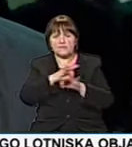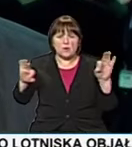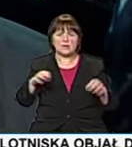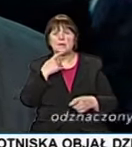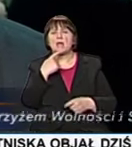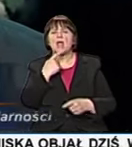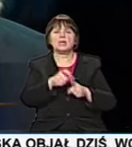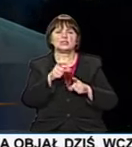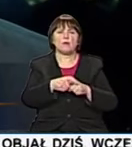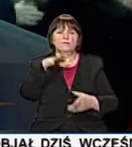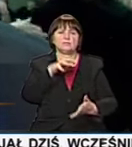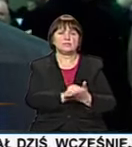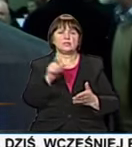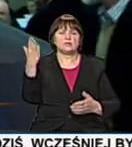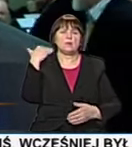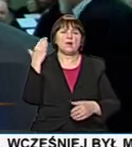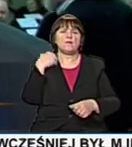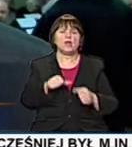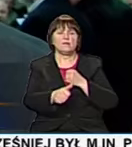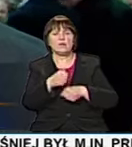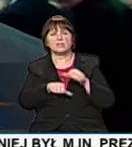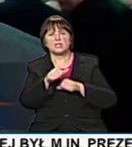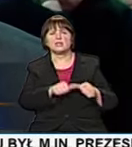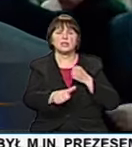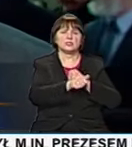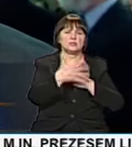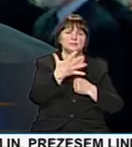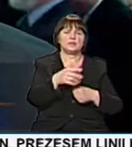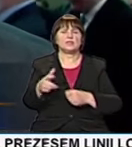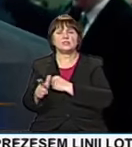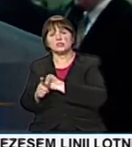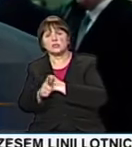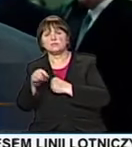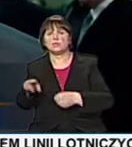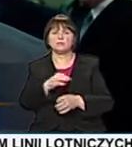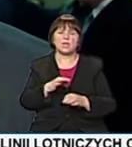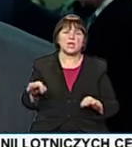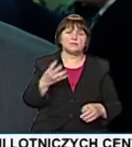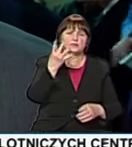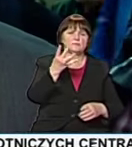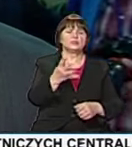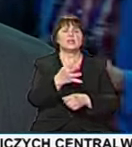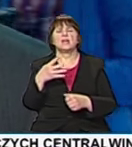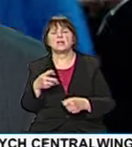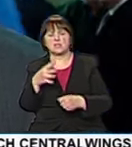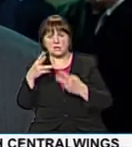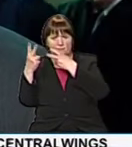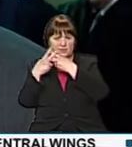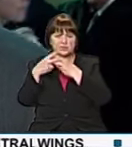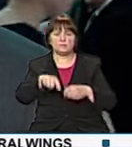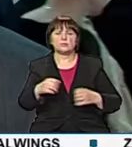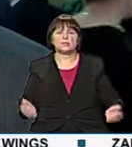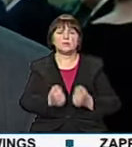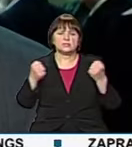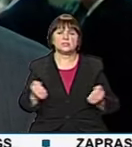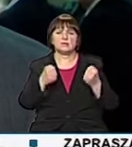Ruchu Niepodległościowym lata 65-70, później byłem przez ponad 4 lata w więzieniu, potem zacząłem działalność w Ruchu